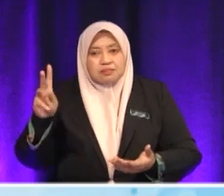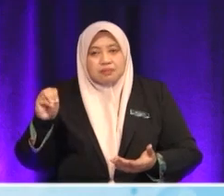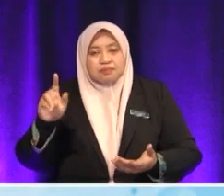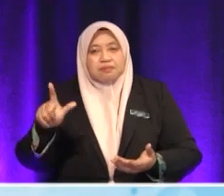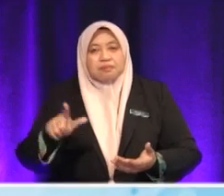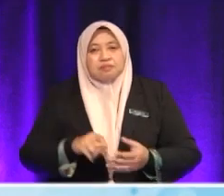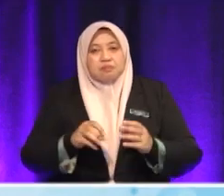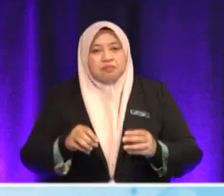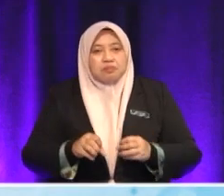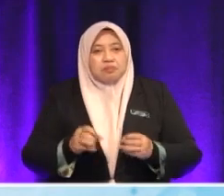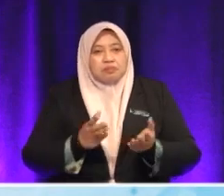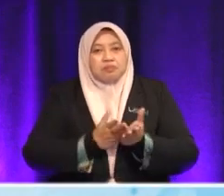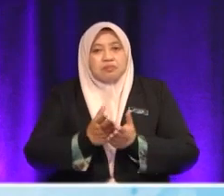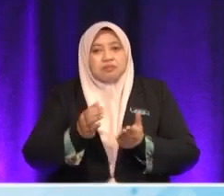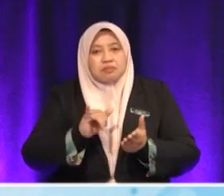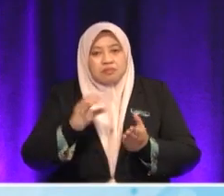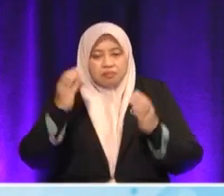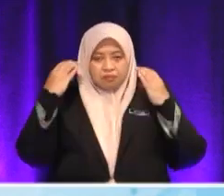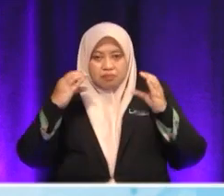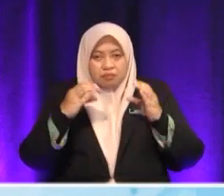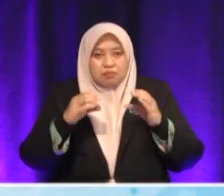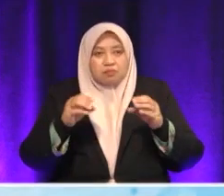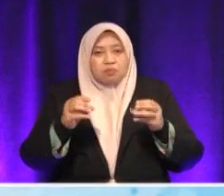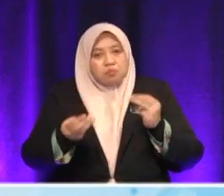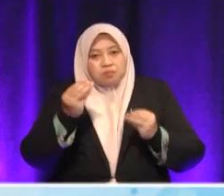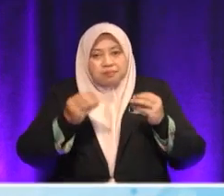Oke mungkin seterusnya Cikgu ataupun